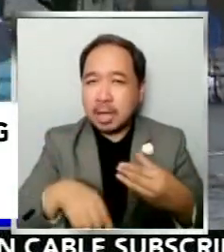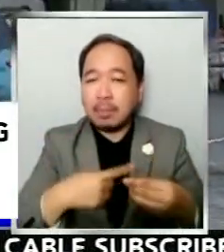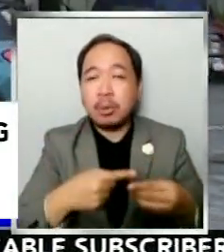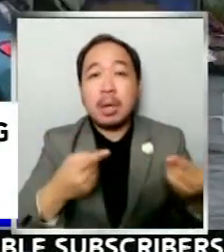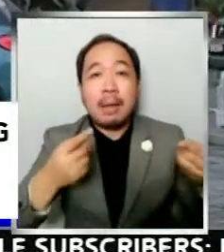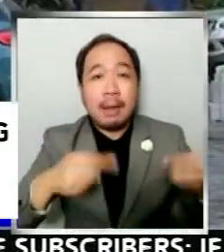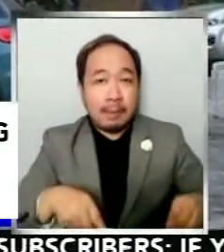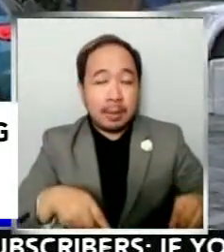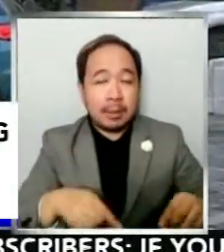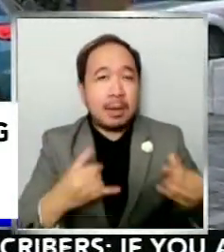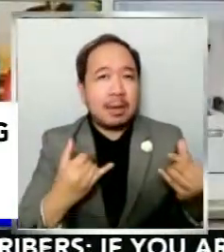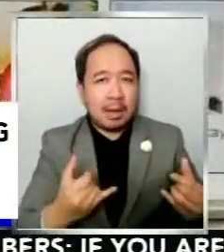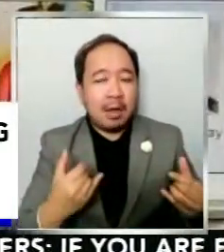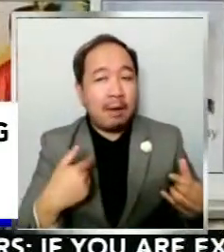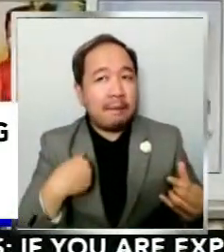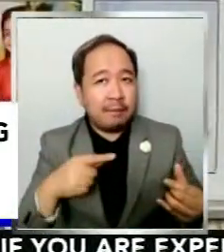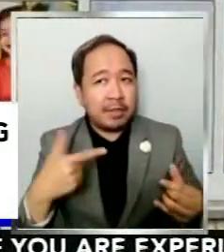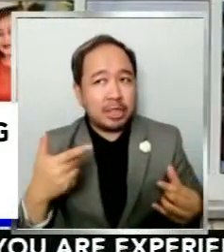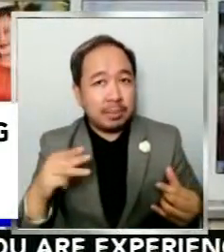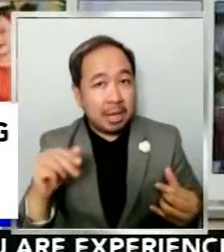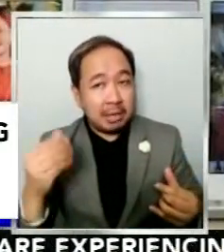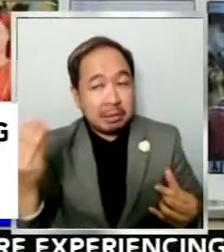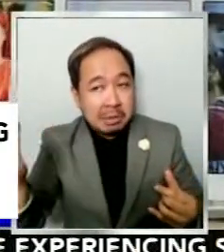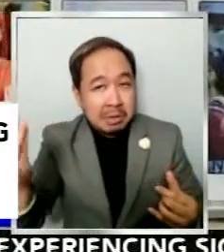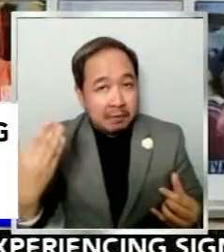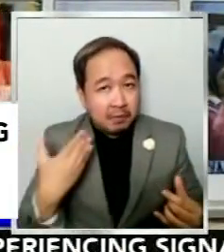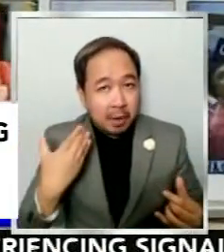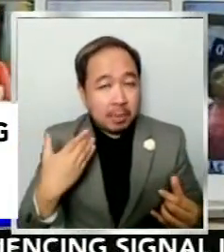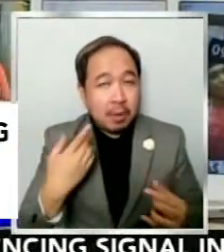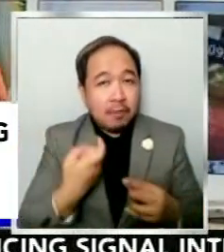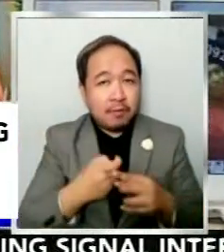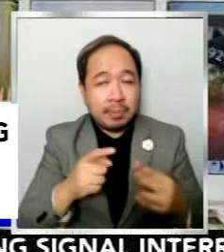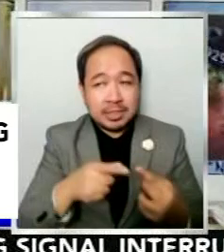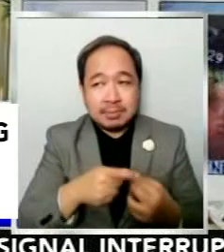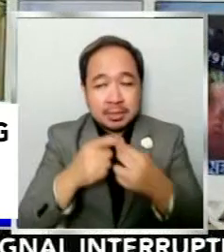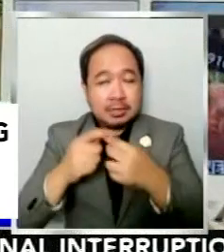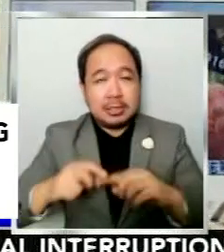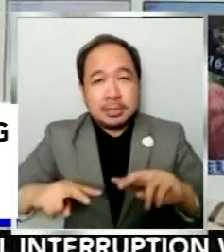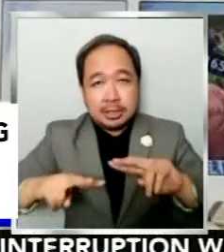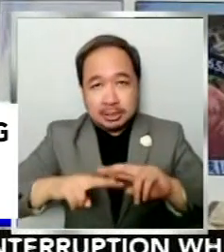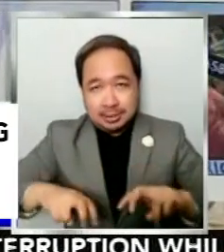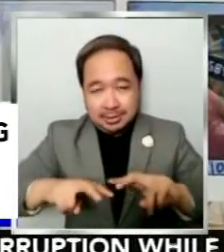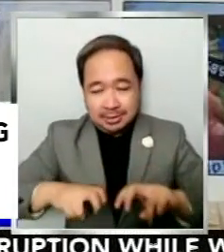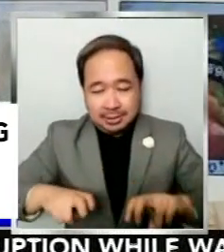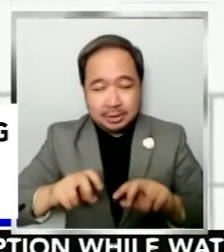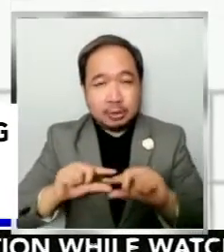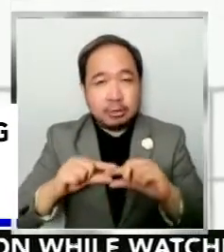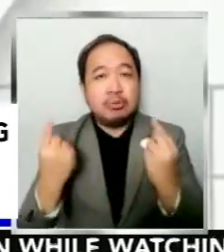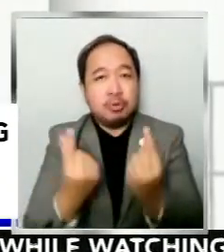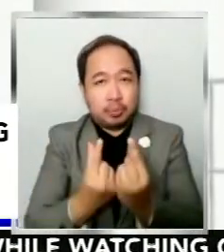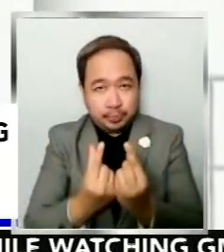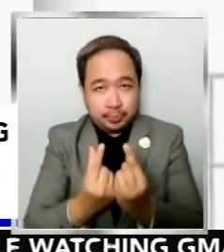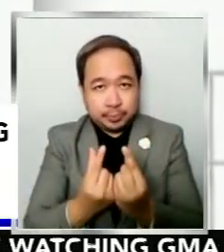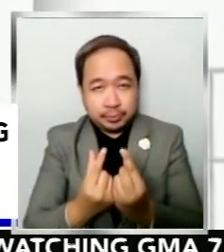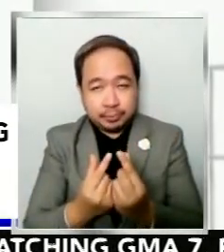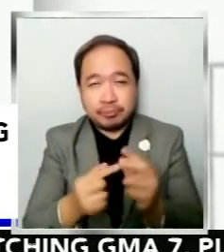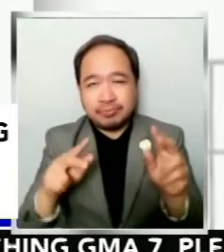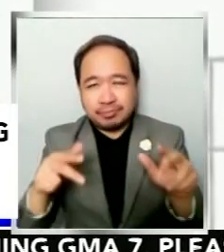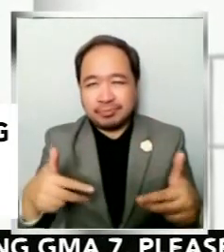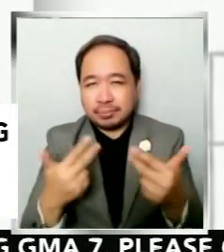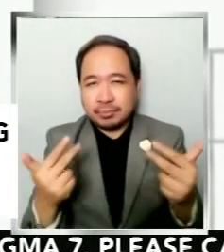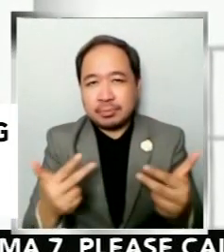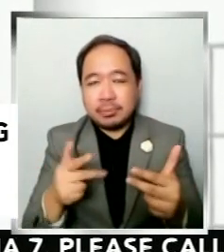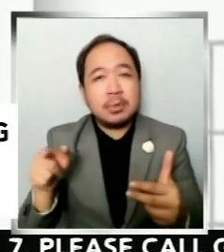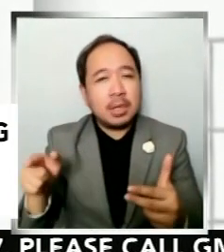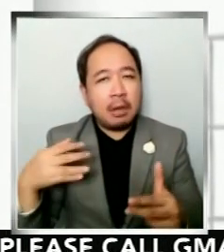mapapagkatiwala ang source ng GMA News mula sa Special Investigation Task Group o SITG sa Bungero na voluntaryong isinuko